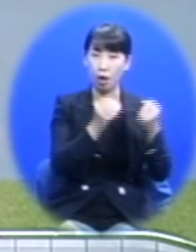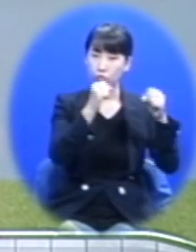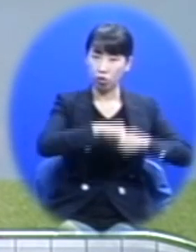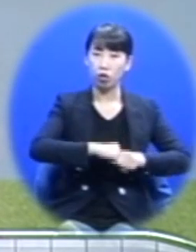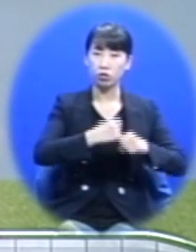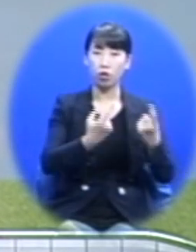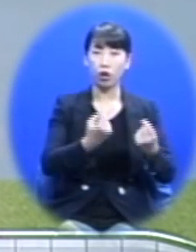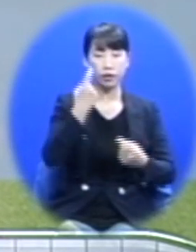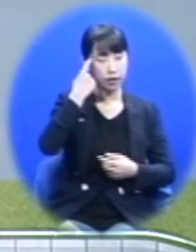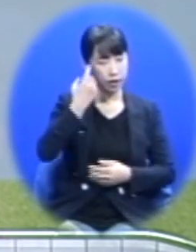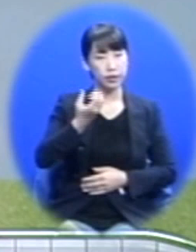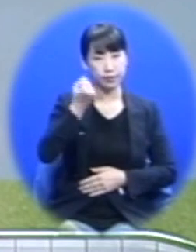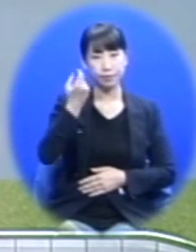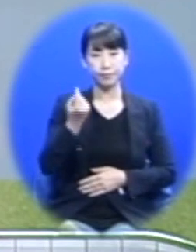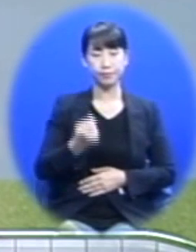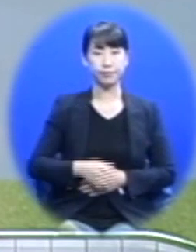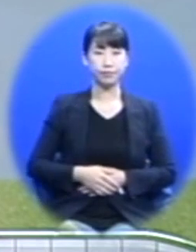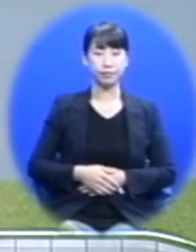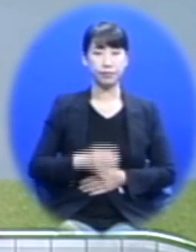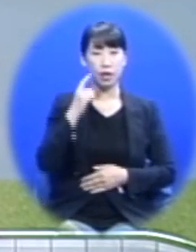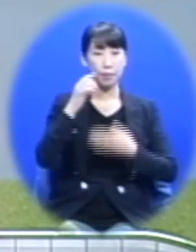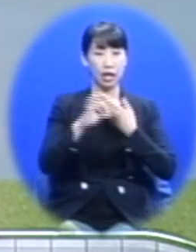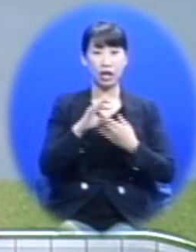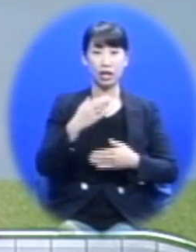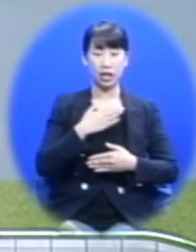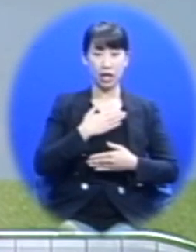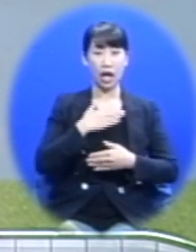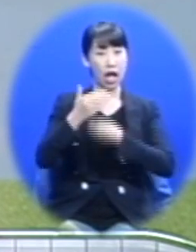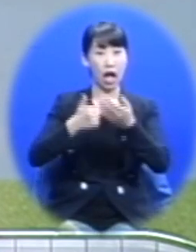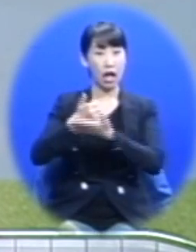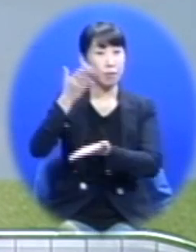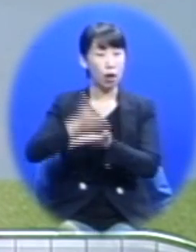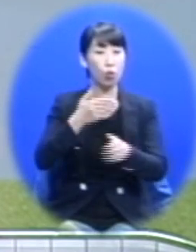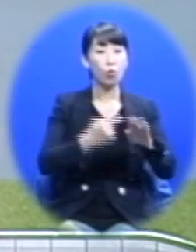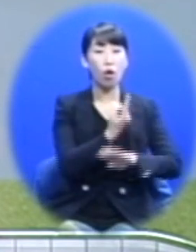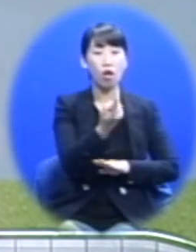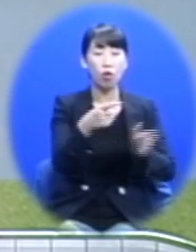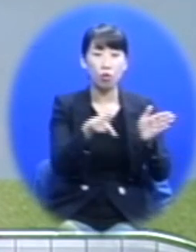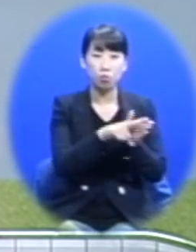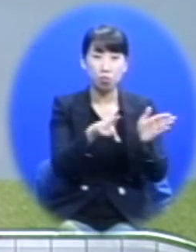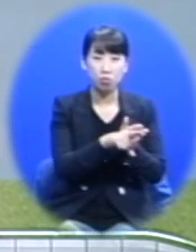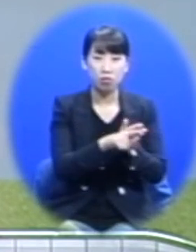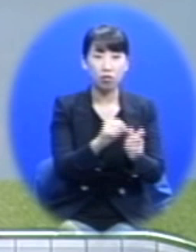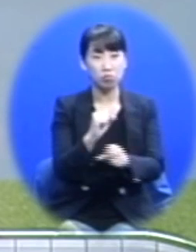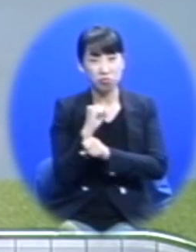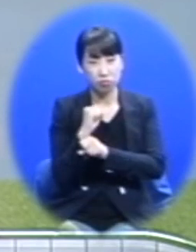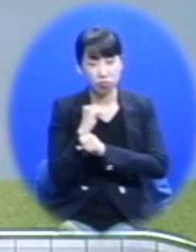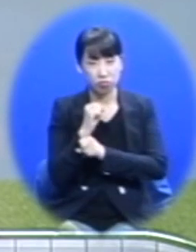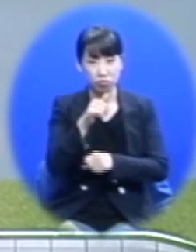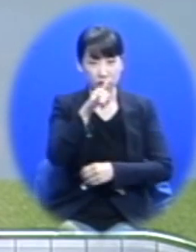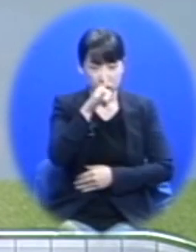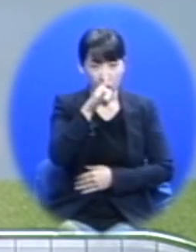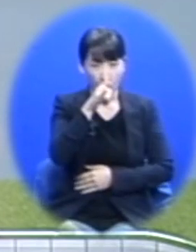만약에 여러분이 내가 믿지 말아야 될 것을 내가 믿었었구나, 내가 의지하지 말아야 될 것을 내가 그동안에